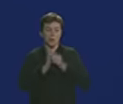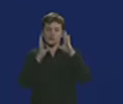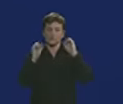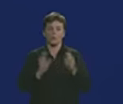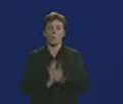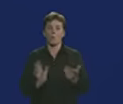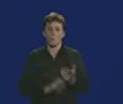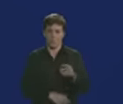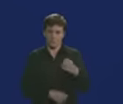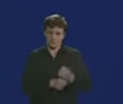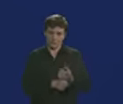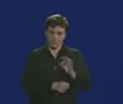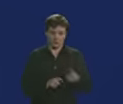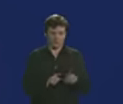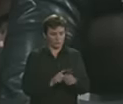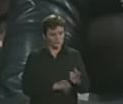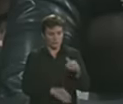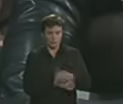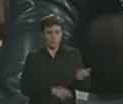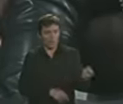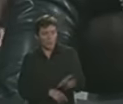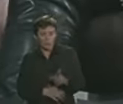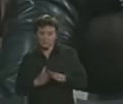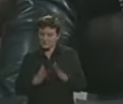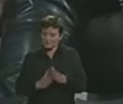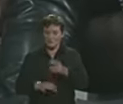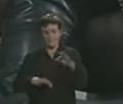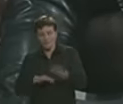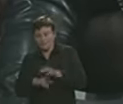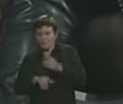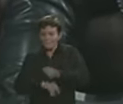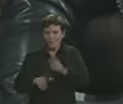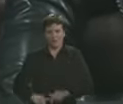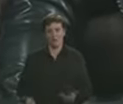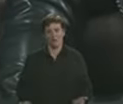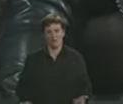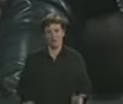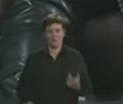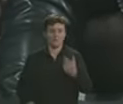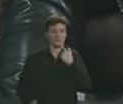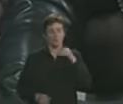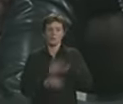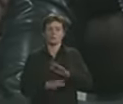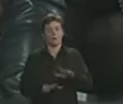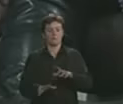retrouver sa femme ou son mari et ses enfants. Pas d'être dans un cercueil.